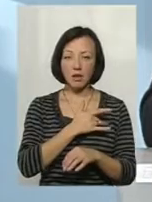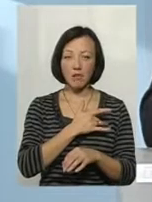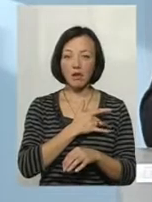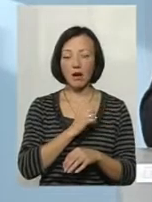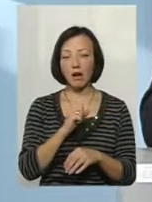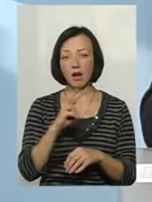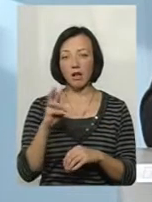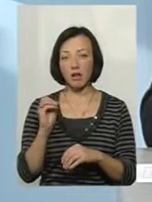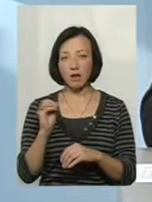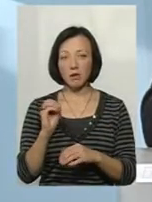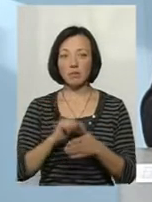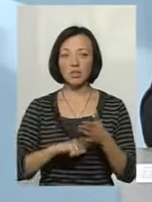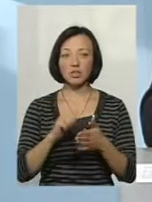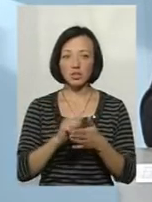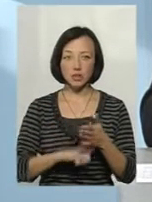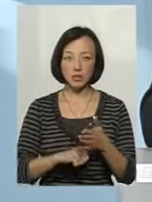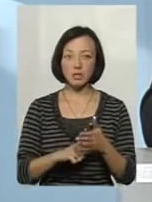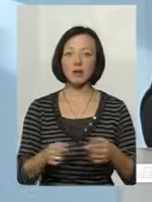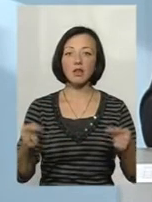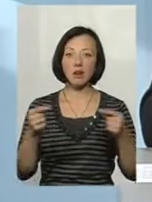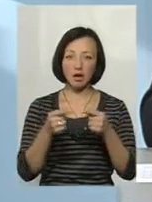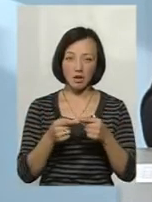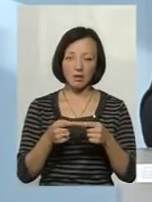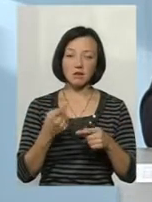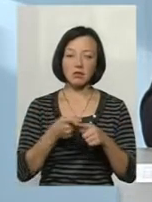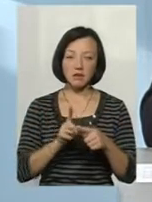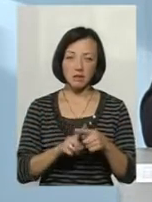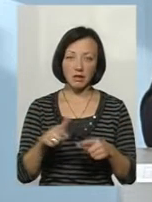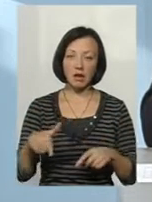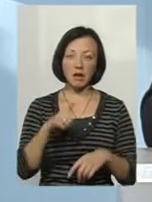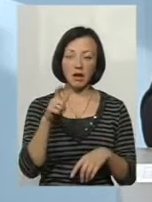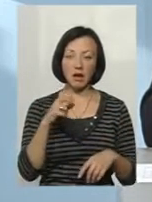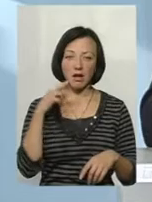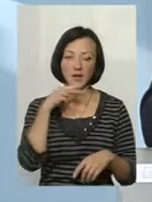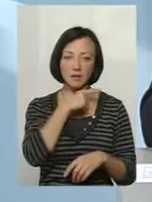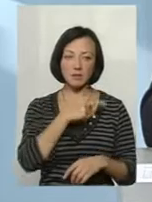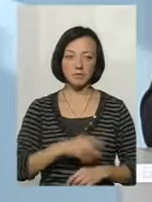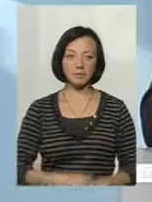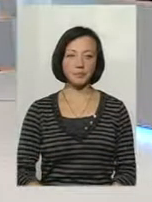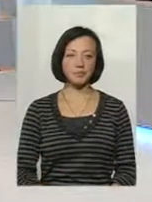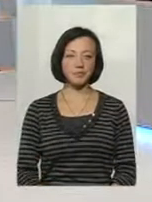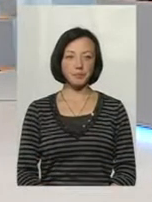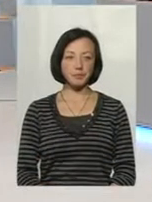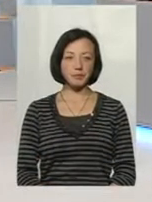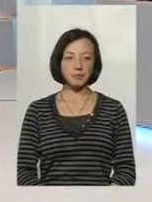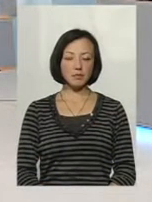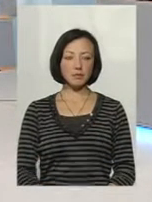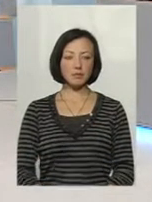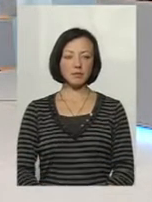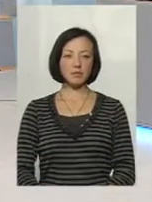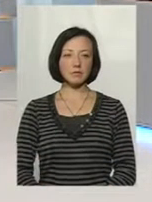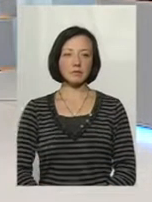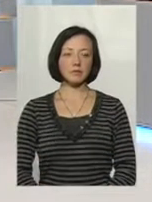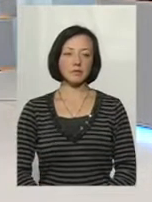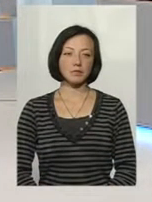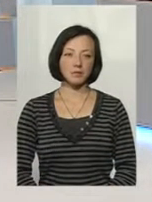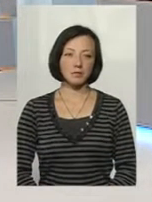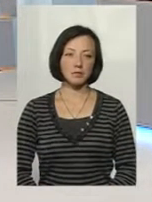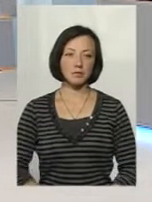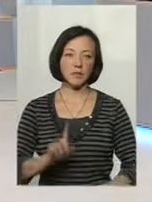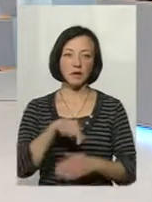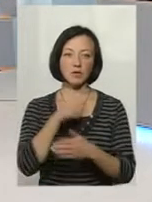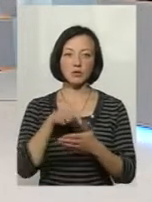але... Причину, яка спричинила, все-таки був, на жаль, чадний газ. Знову ж таки,